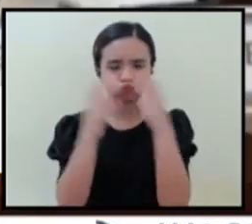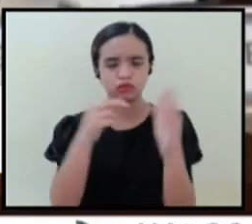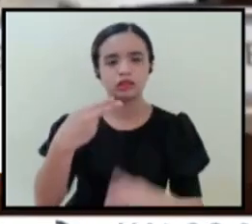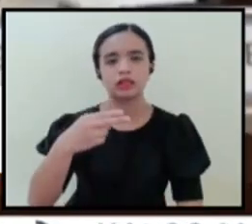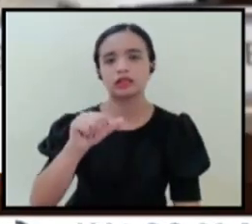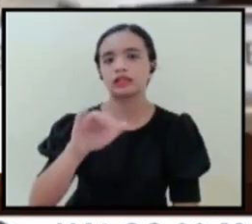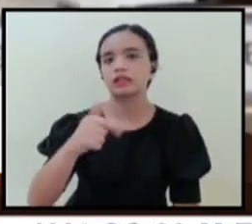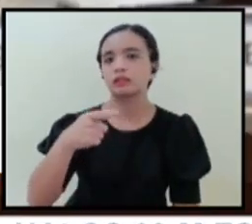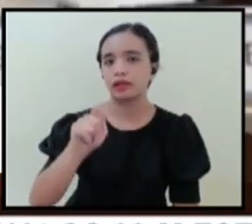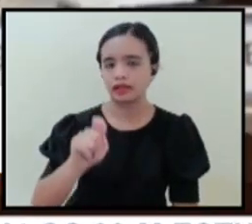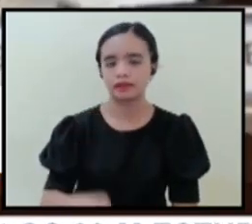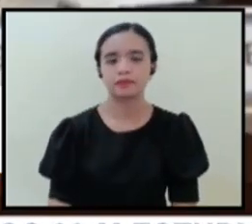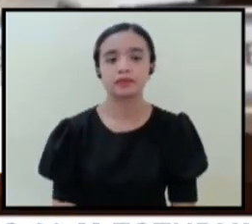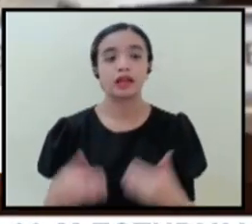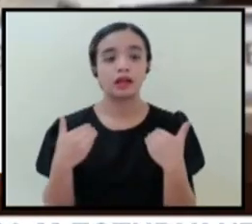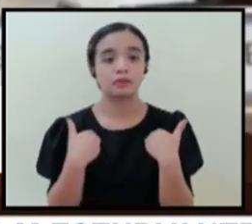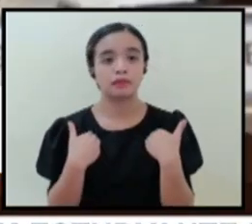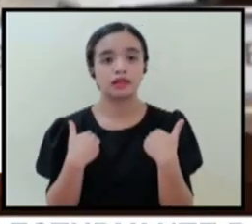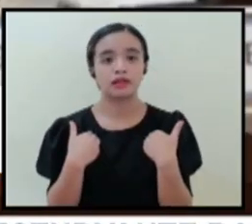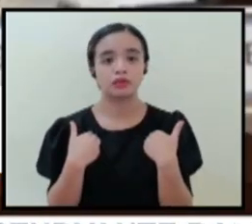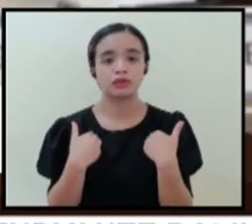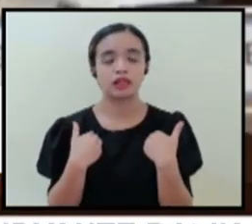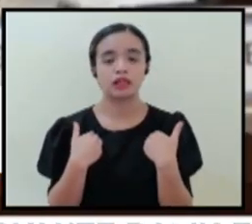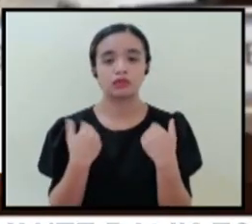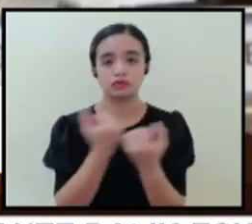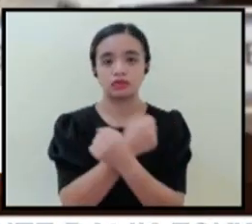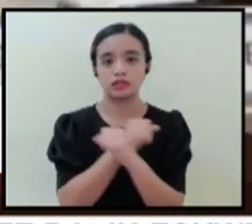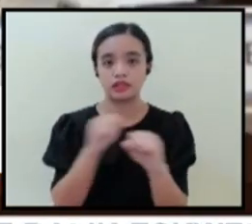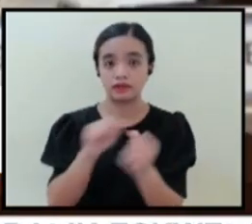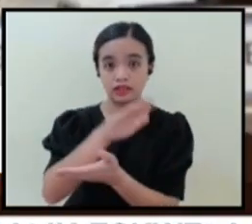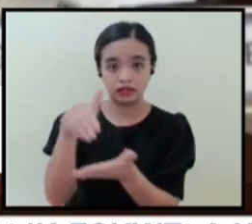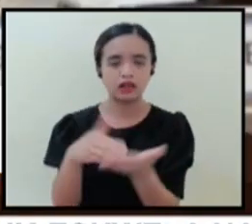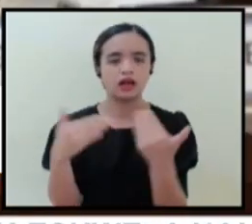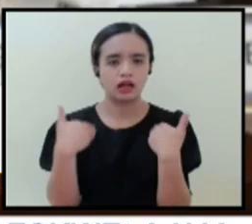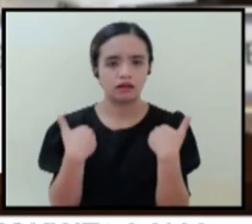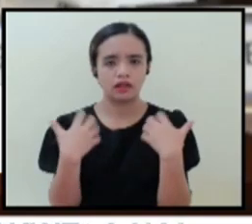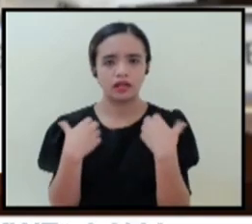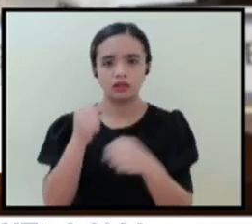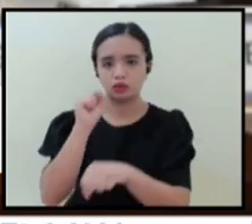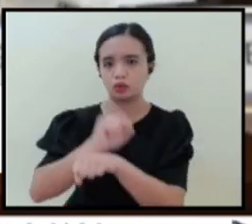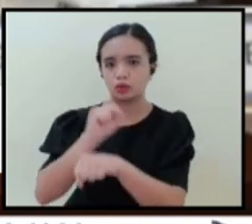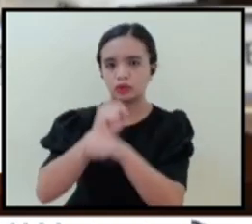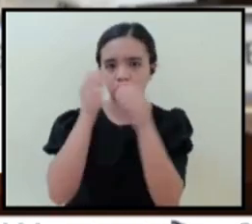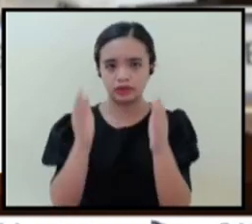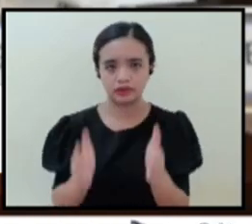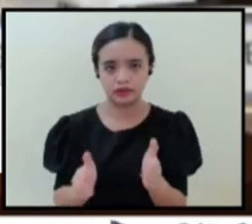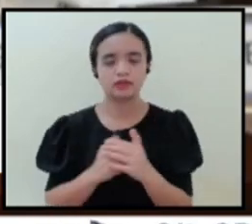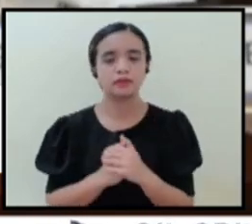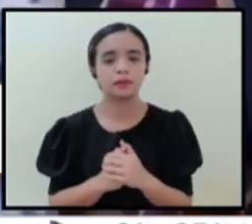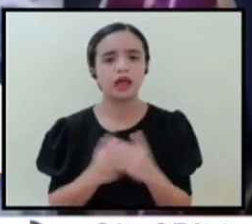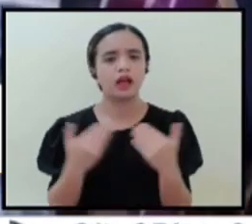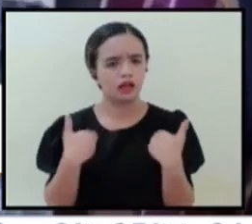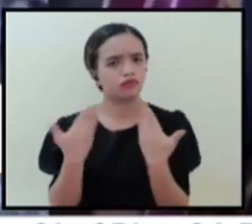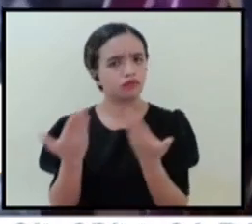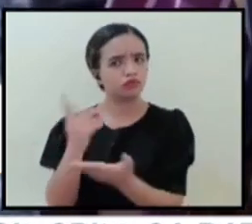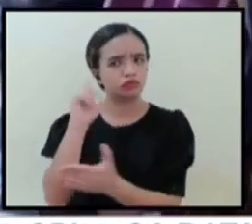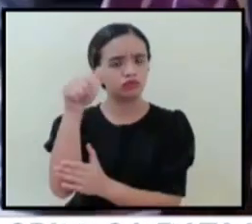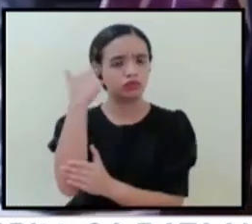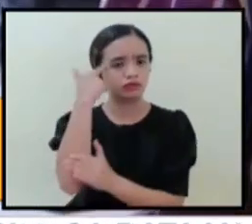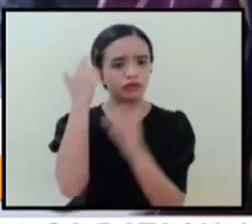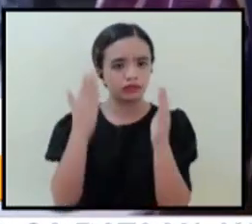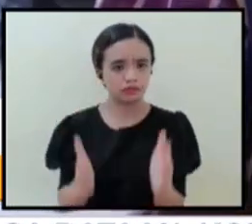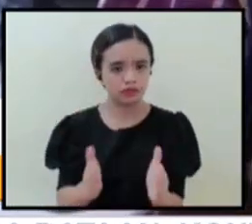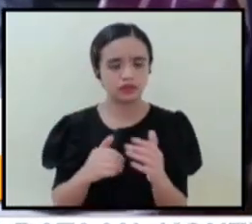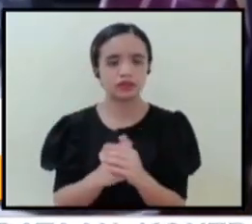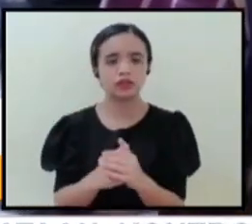health workers sa lahat ng evacuation center at will augment the local. Naman yung ating mga governor, mga priority nila ang